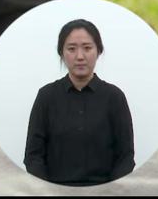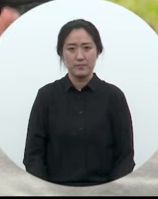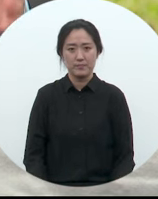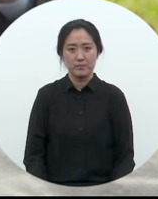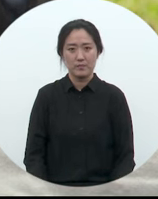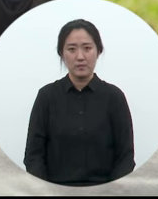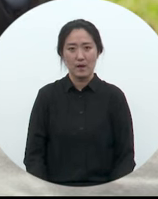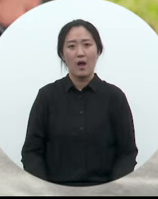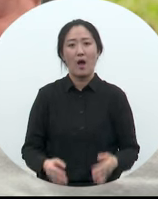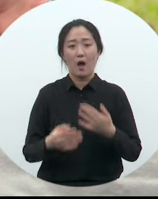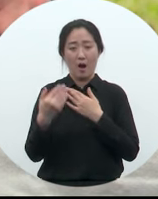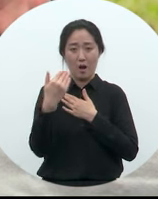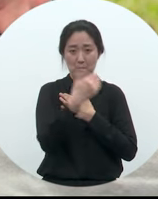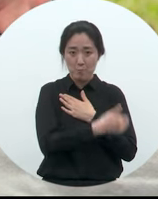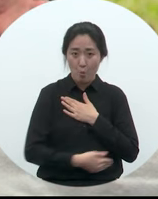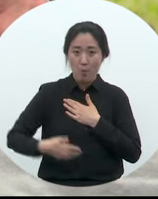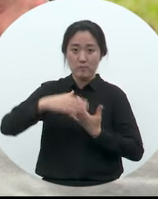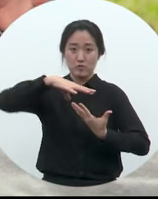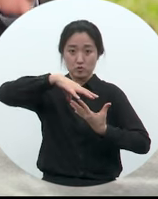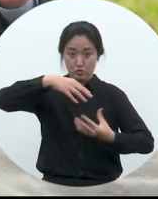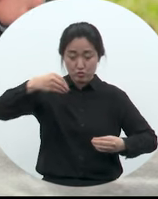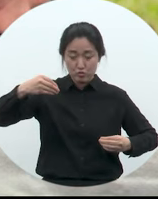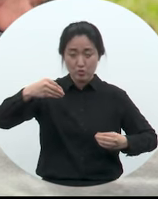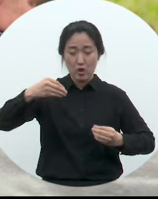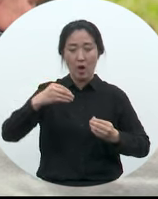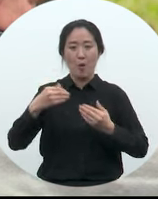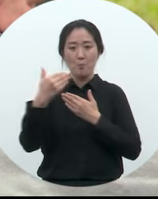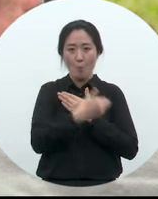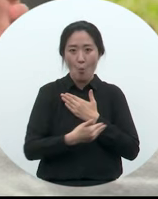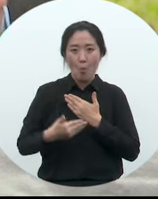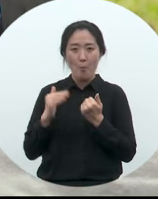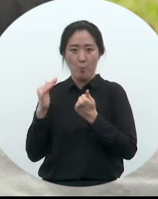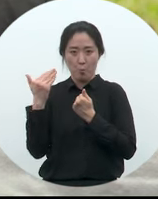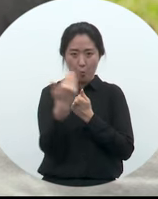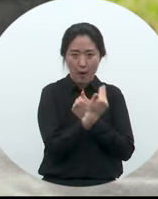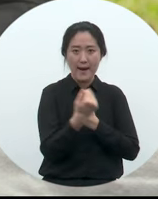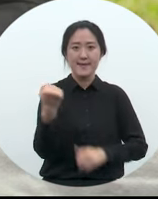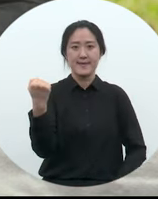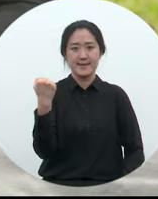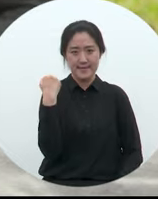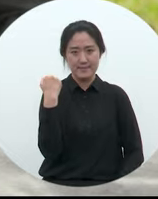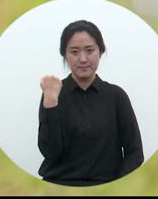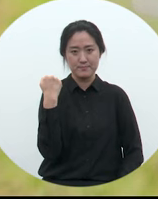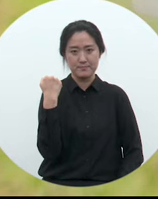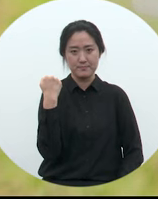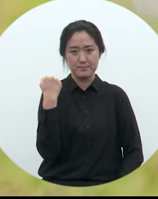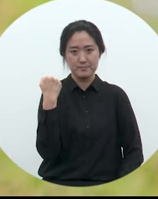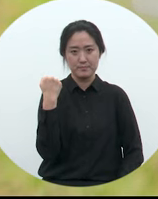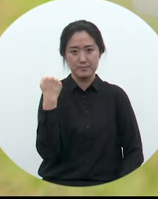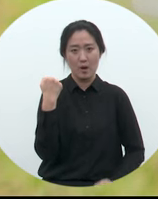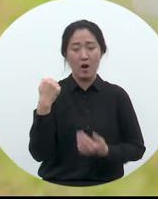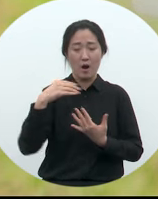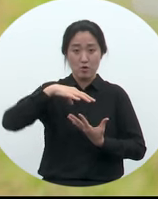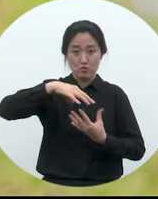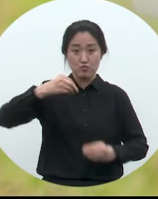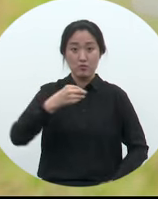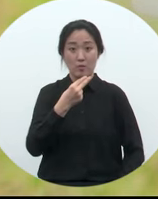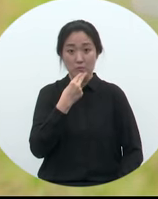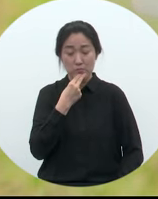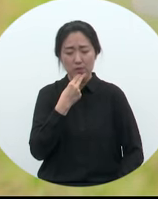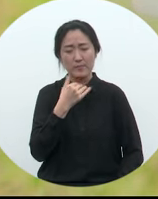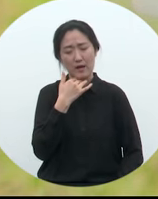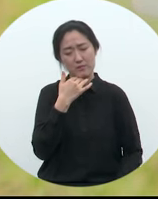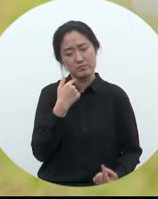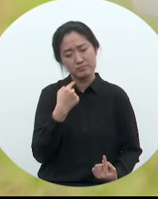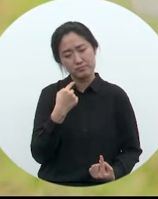것은 면역력의 저금통이다. 체온의 저금통이다. 그리고 근육이 빠지게 되면은 아무래도 노화가 빨리